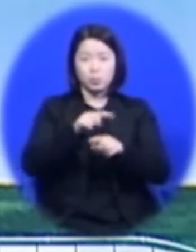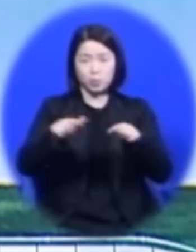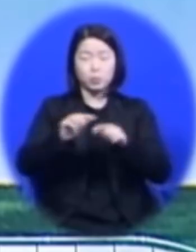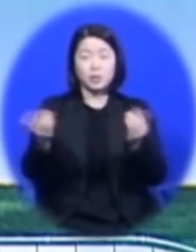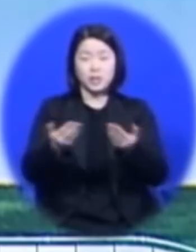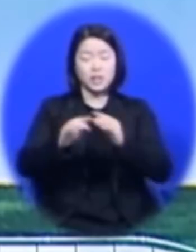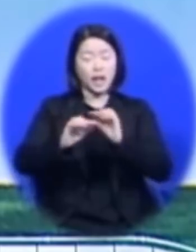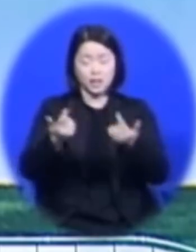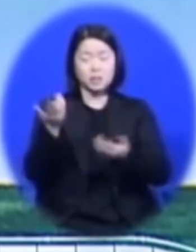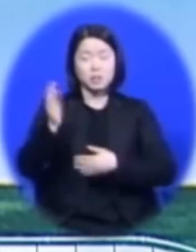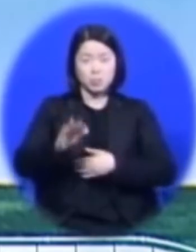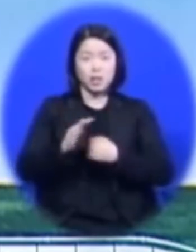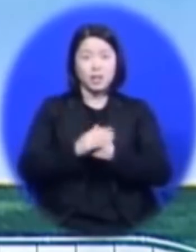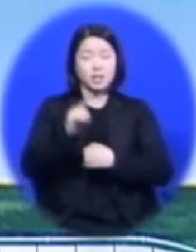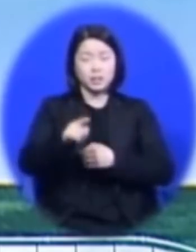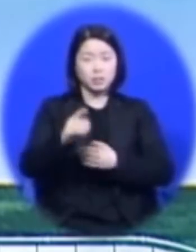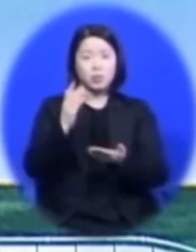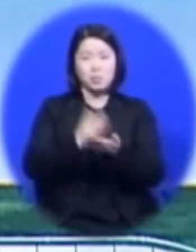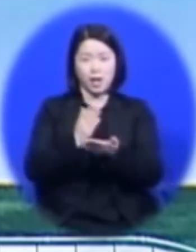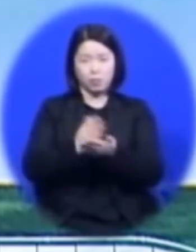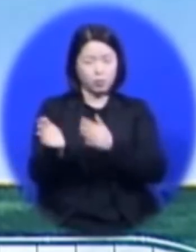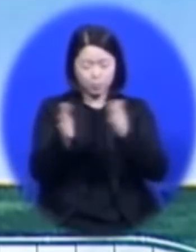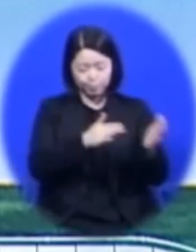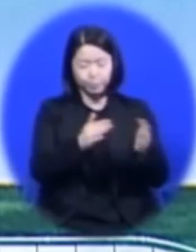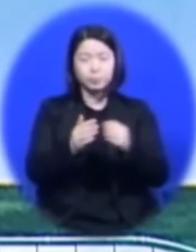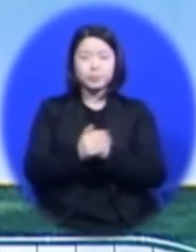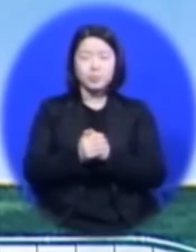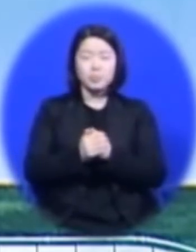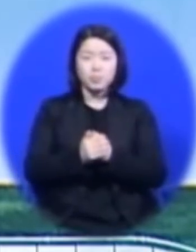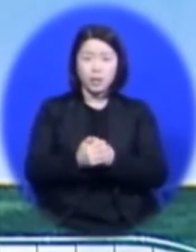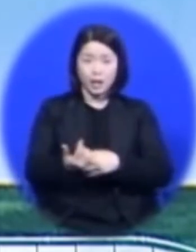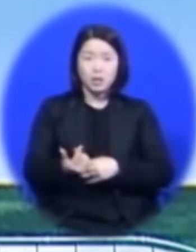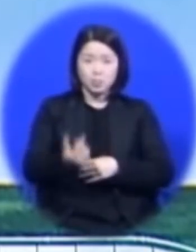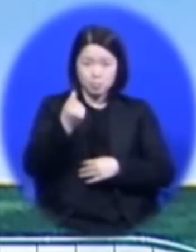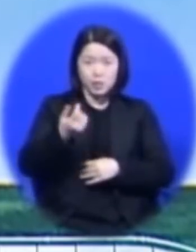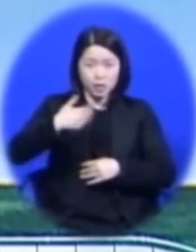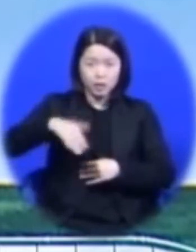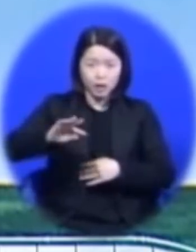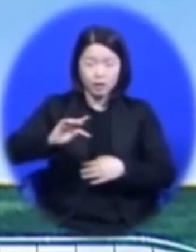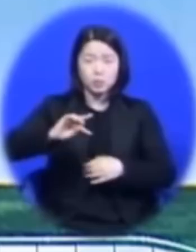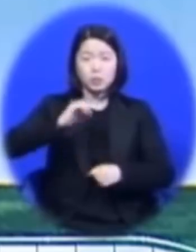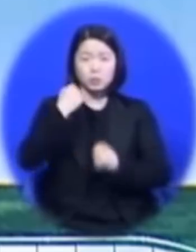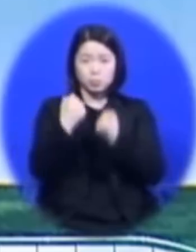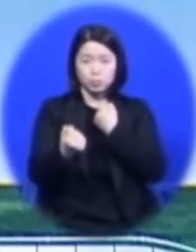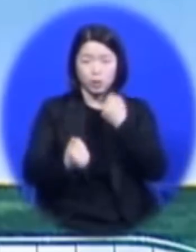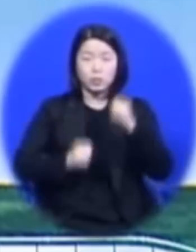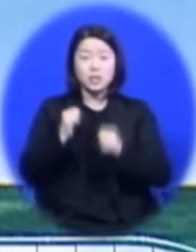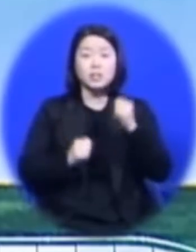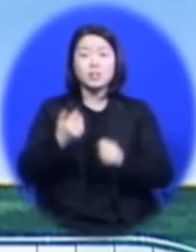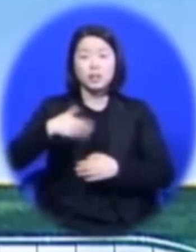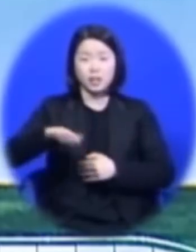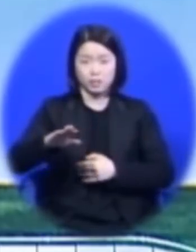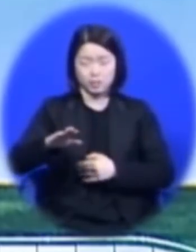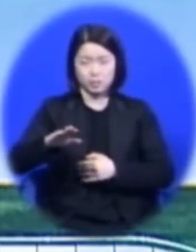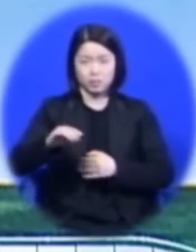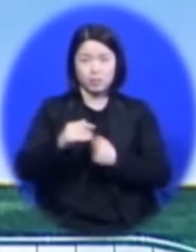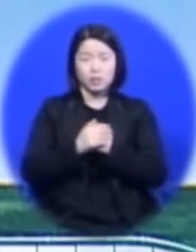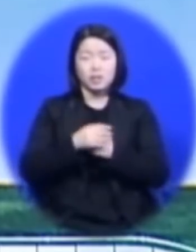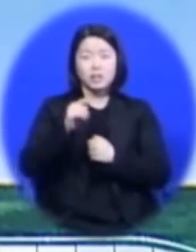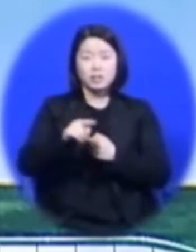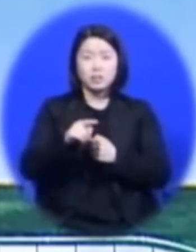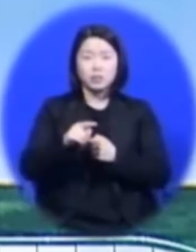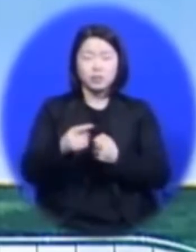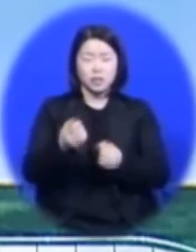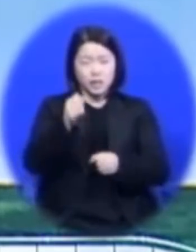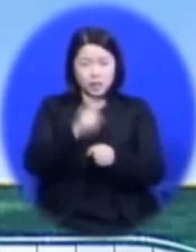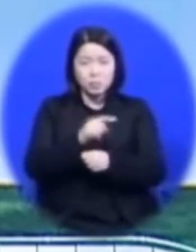합니다만 정말 그것 말고 일찍 일찍 갔는데도 뛰어 오게 되는것 큰 입